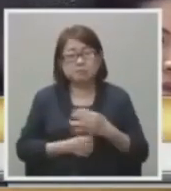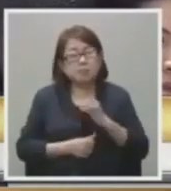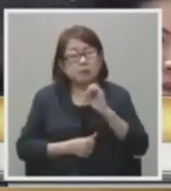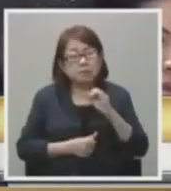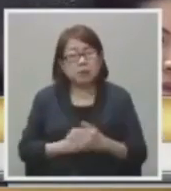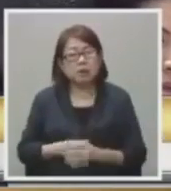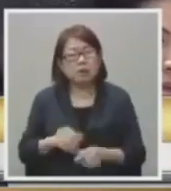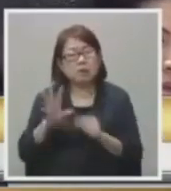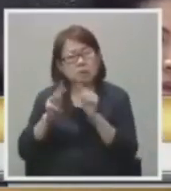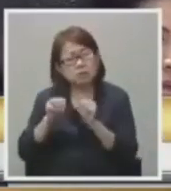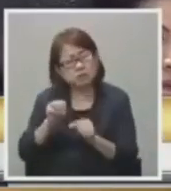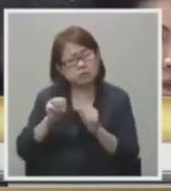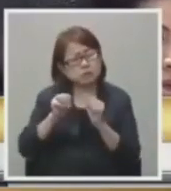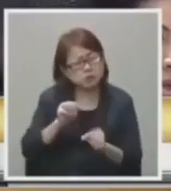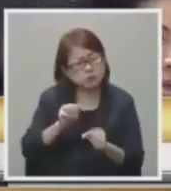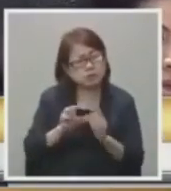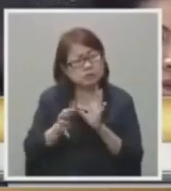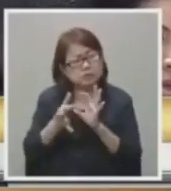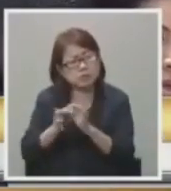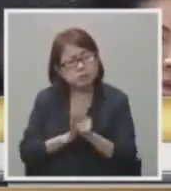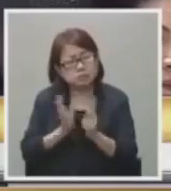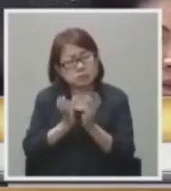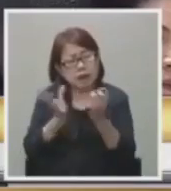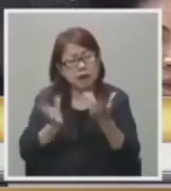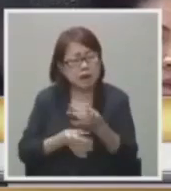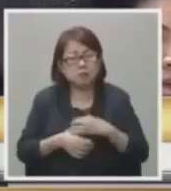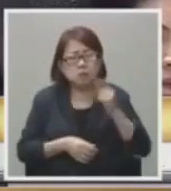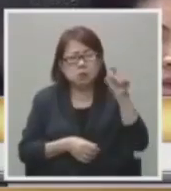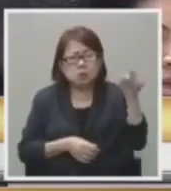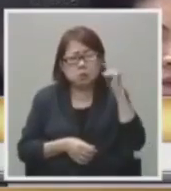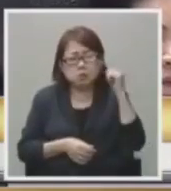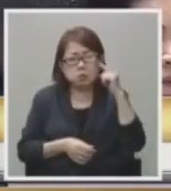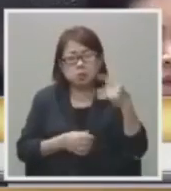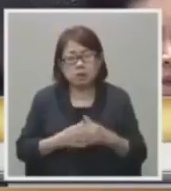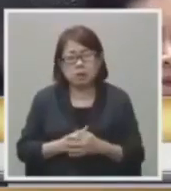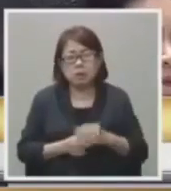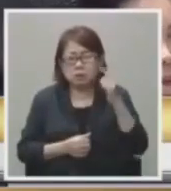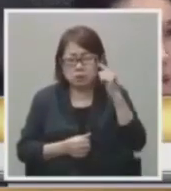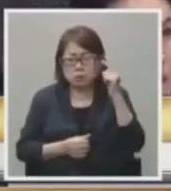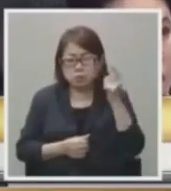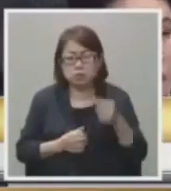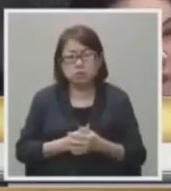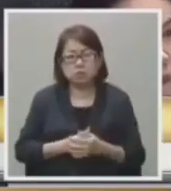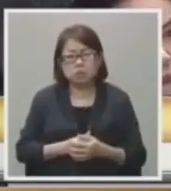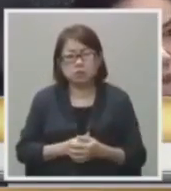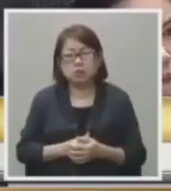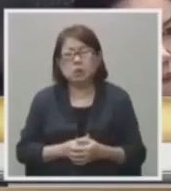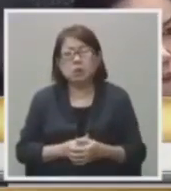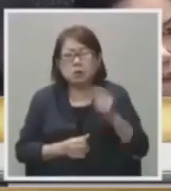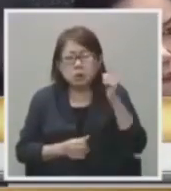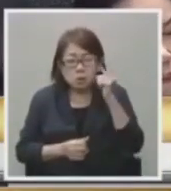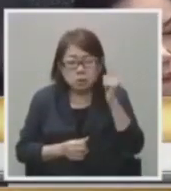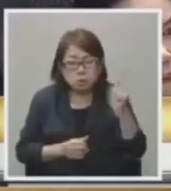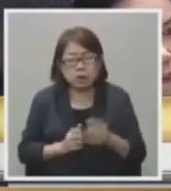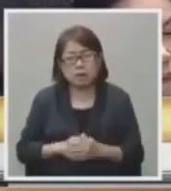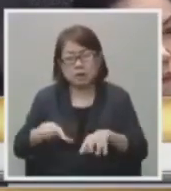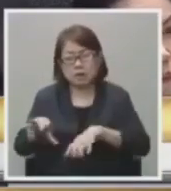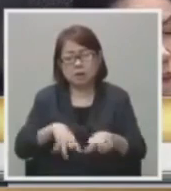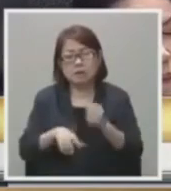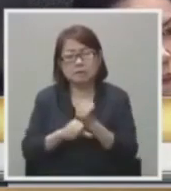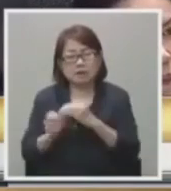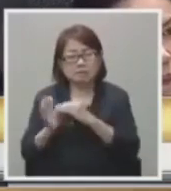งมาตราไหนในรัฐธรรมนูญเพราะท่านรู้ดีท่านรู้ดีอยู่แล้วว่าการบริหารจัดการ